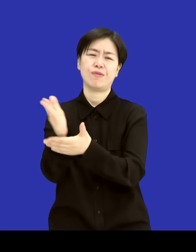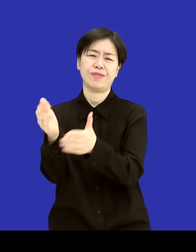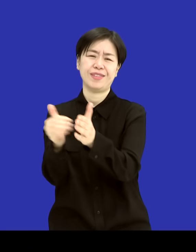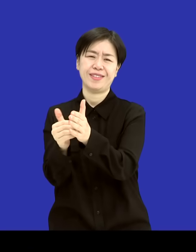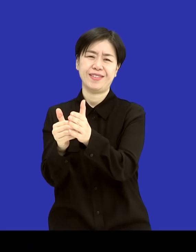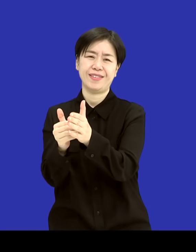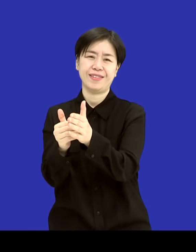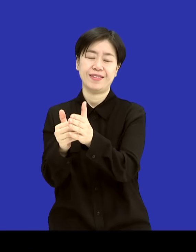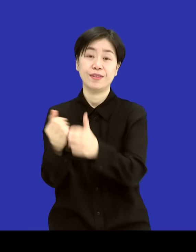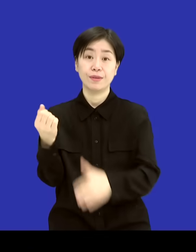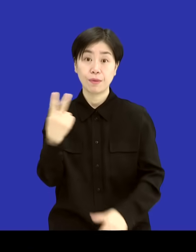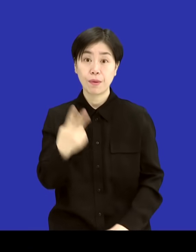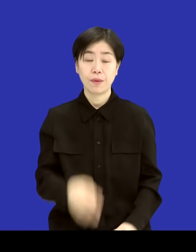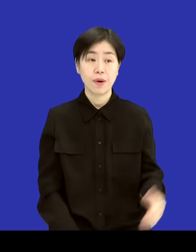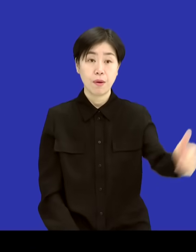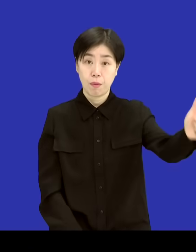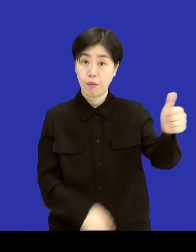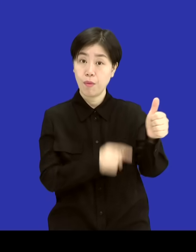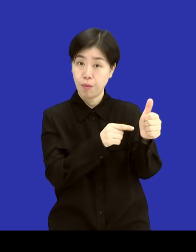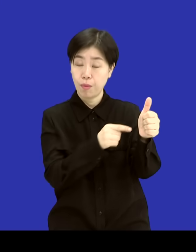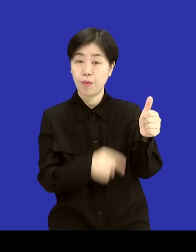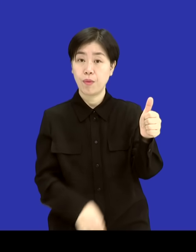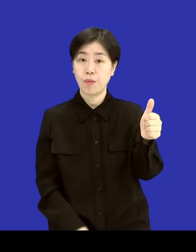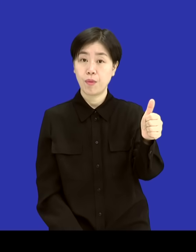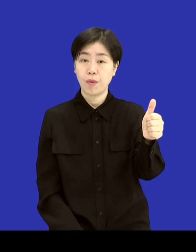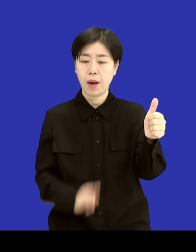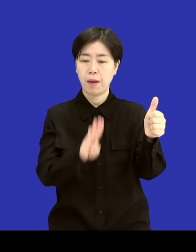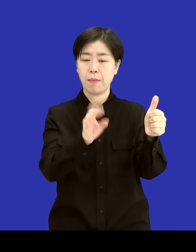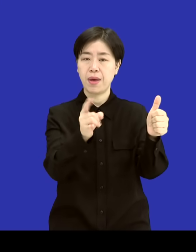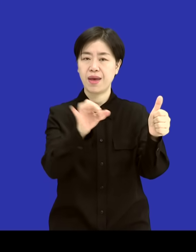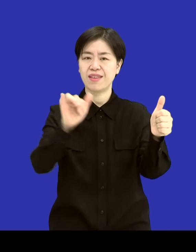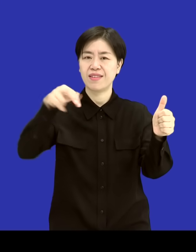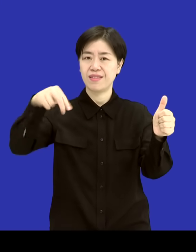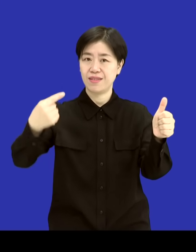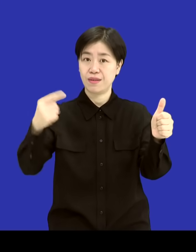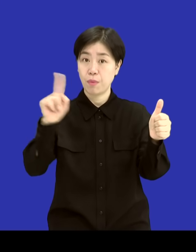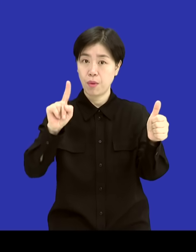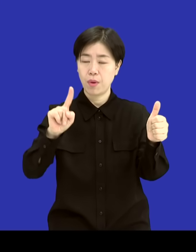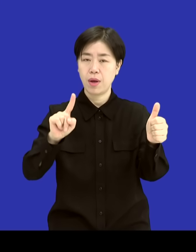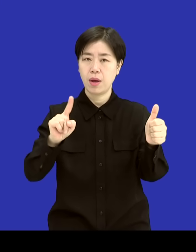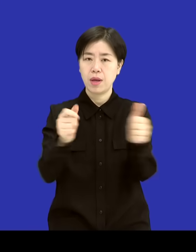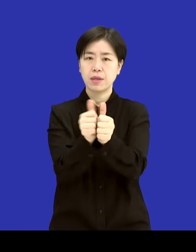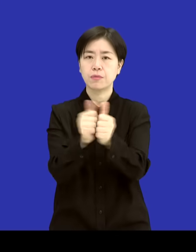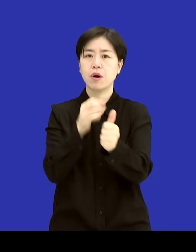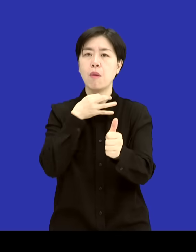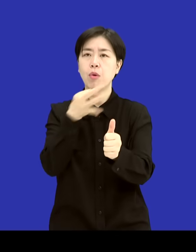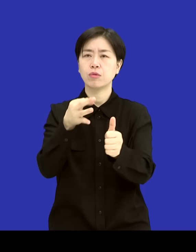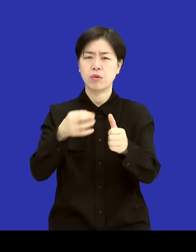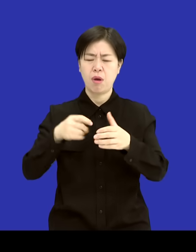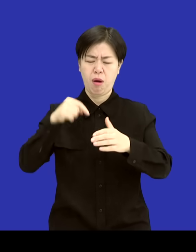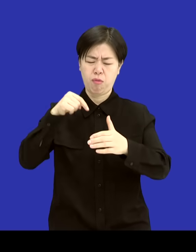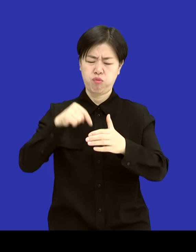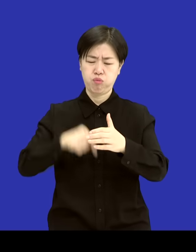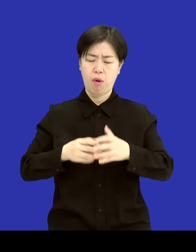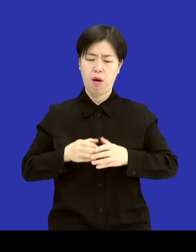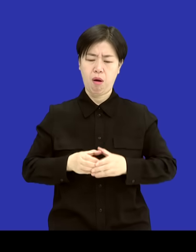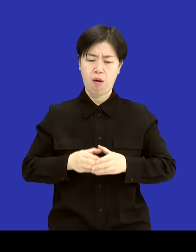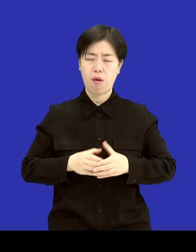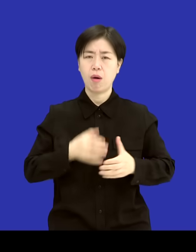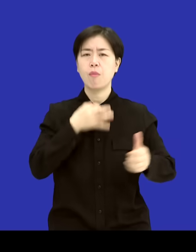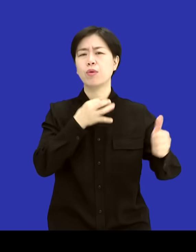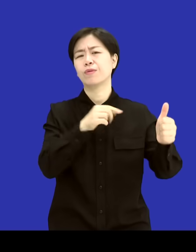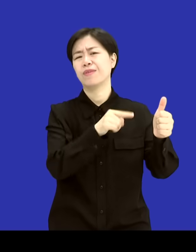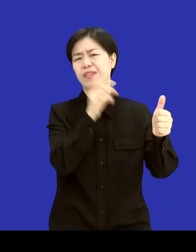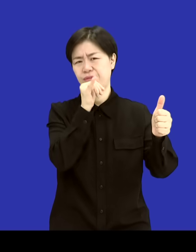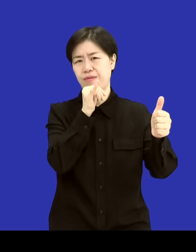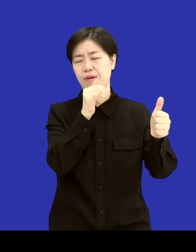성악도셨어요. 그리고 그 서빙하신 분은 베이스라서 그러니까 너무 울림통이 너무 크다 보니까 좀